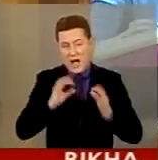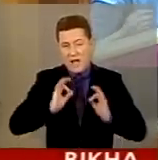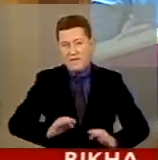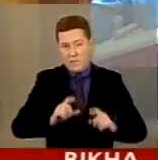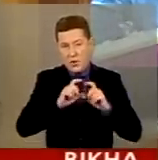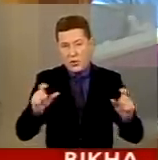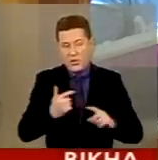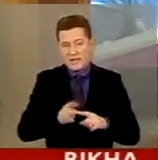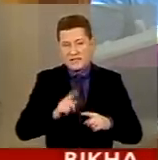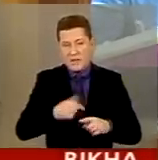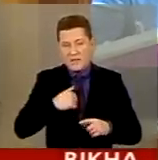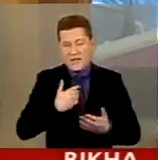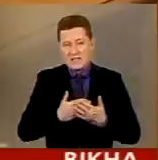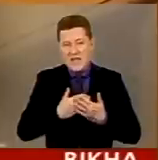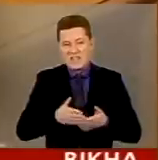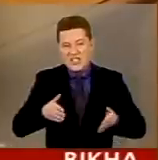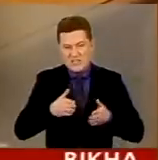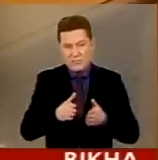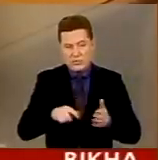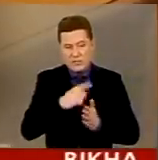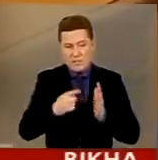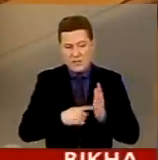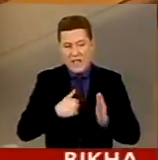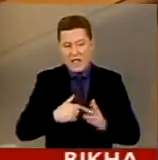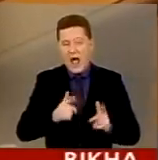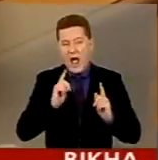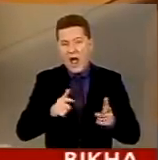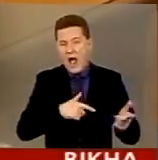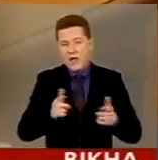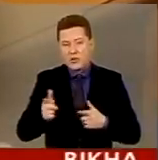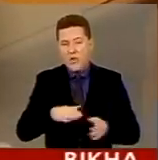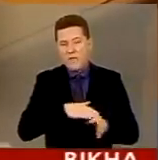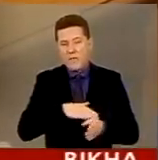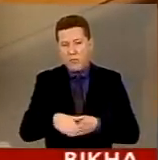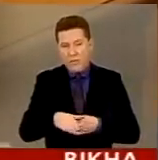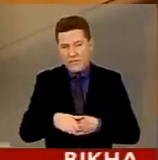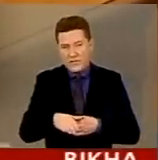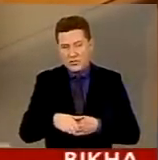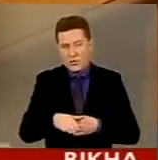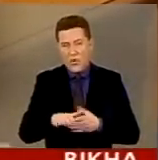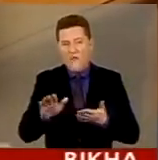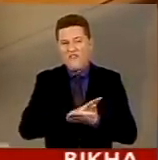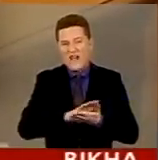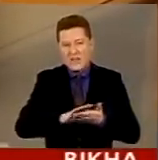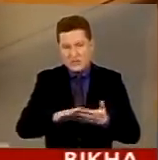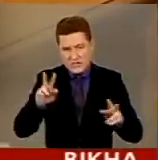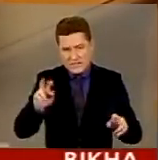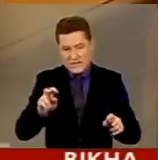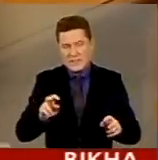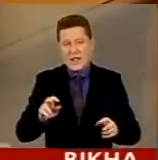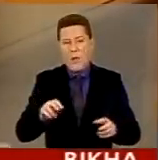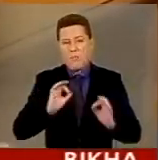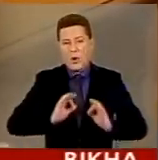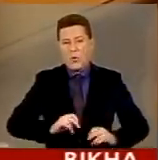мені здається, звузити питання. Я готовий повністю вичистити, як ви говорите, прокуратуру від